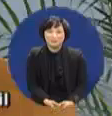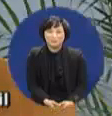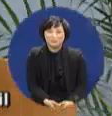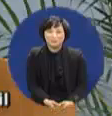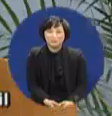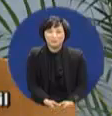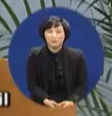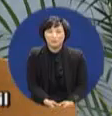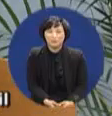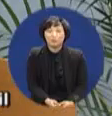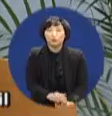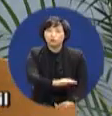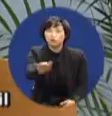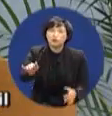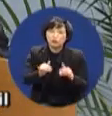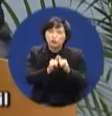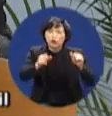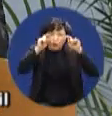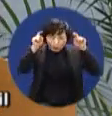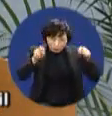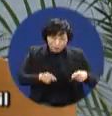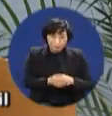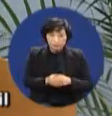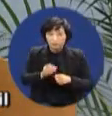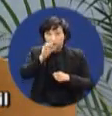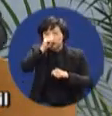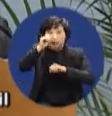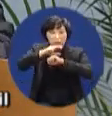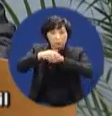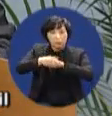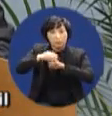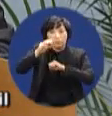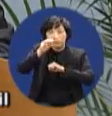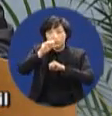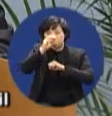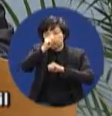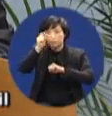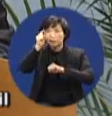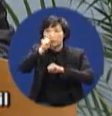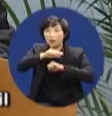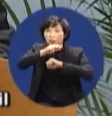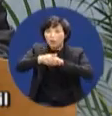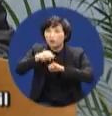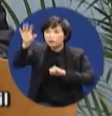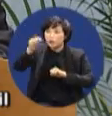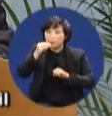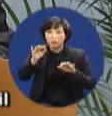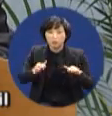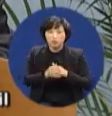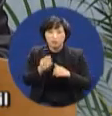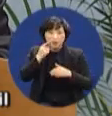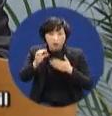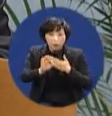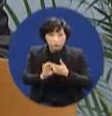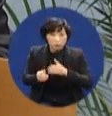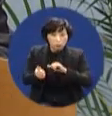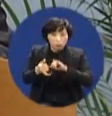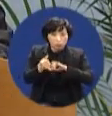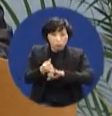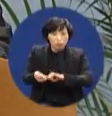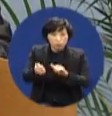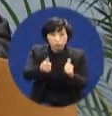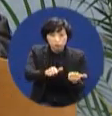왜? 인간이 어리석게 선악과를 먹고 만약에 정령 죽음이